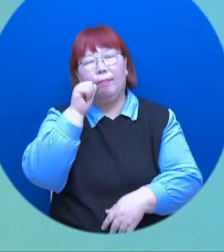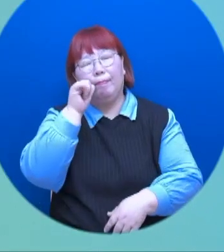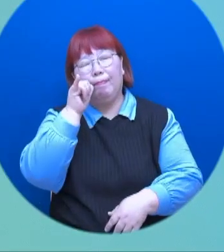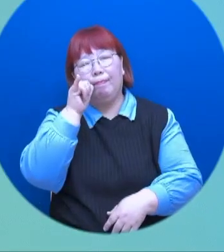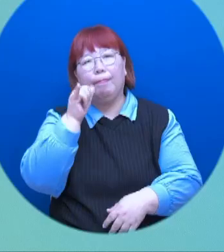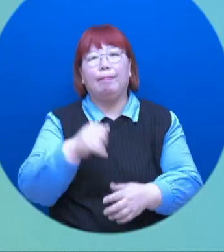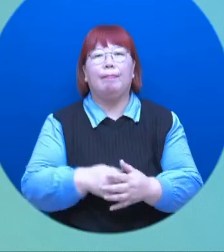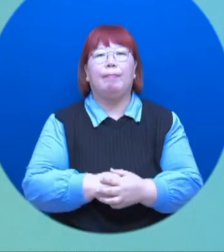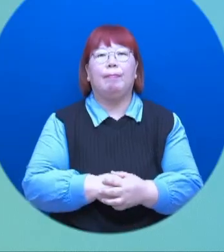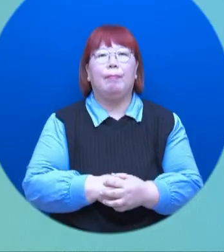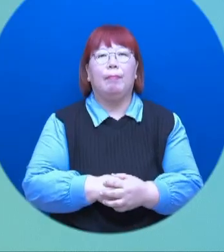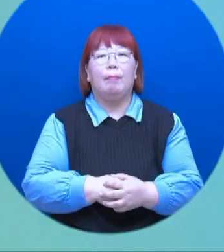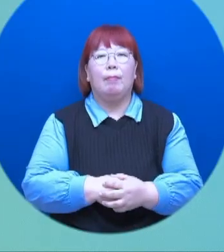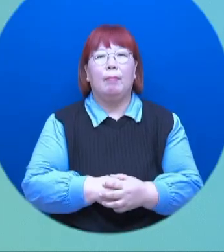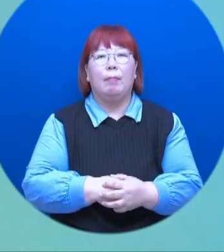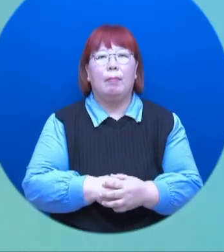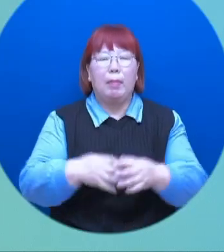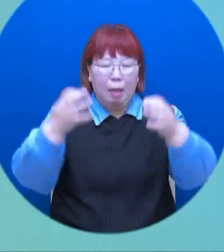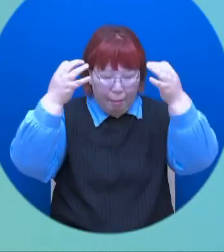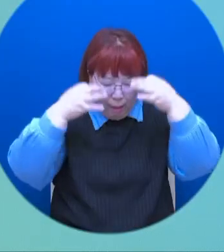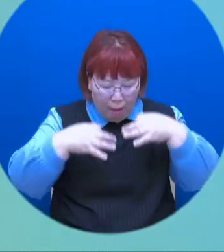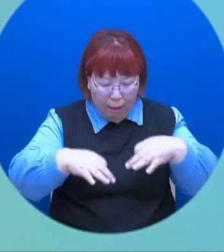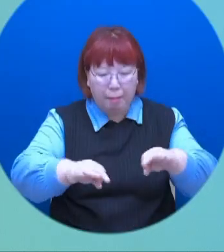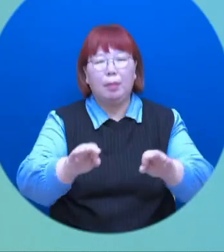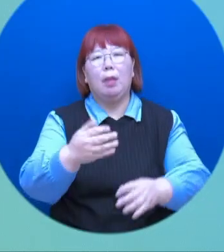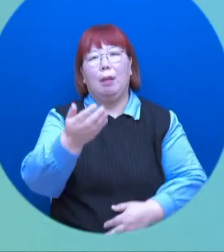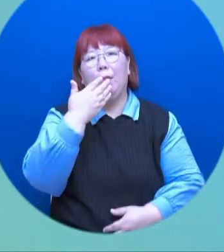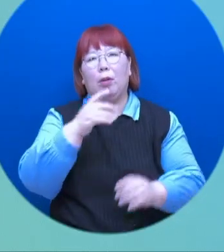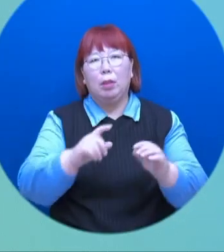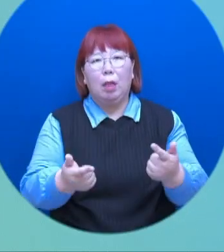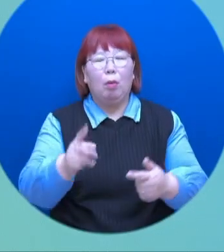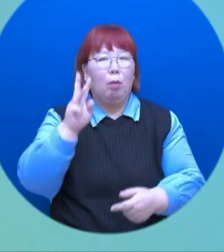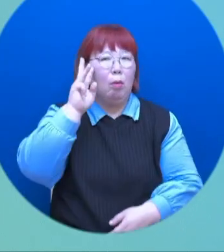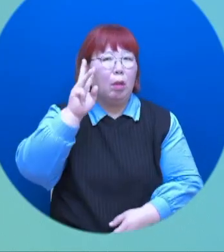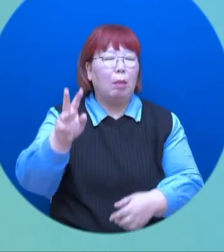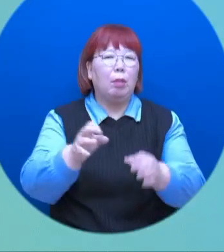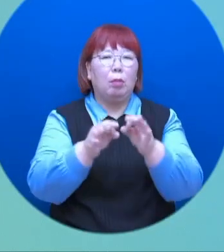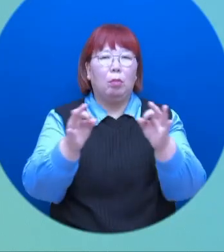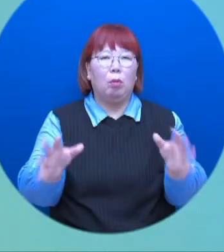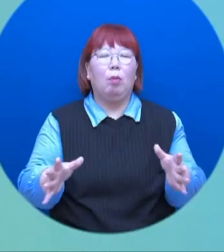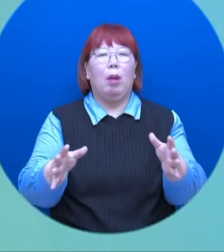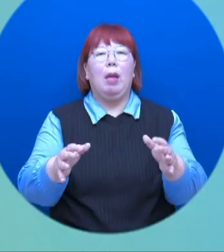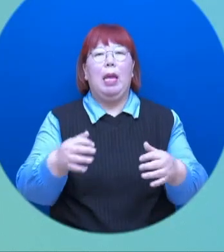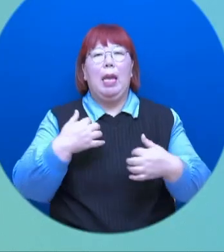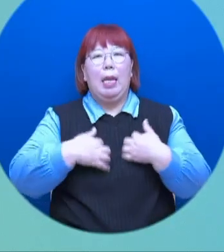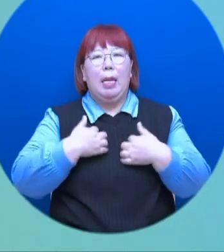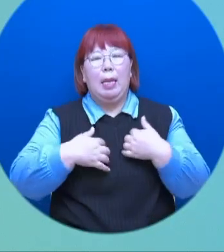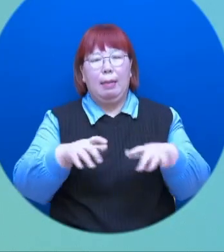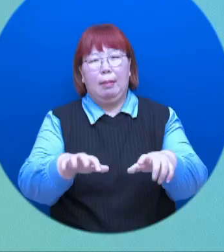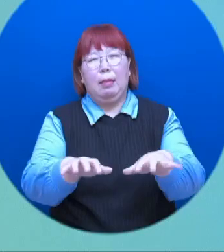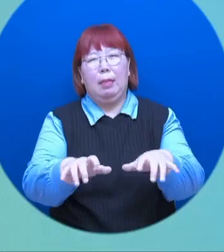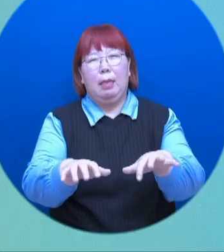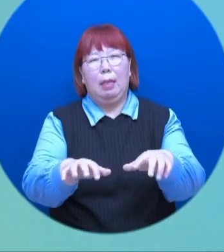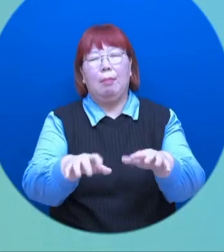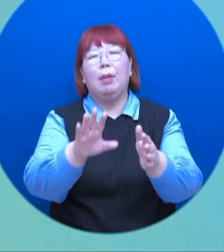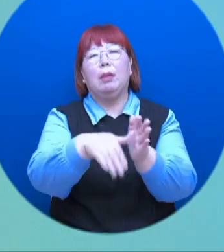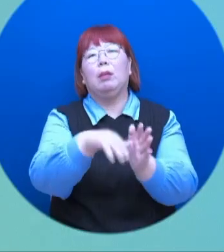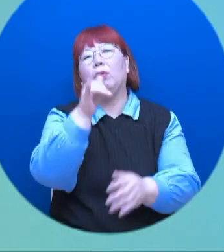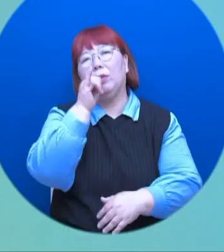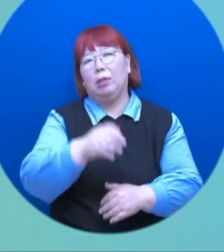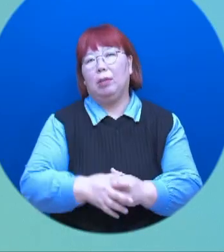그는 밤 한 잠 안 자고 먹지 않고 3일 동안 게임기에 앉아 있을 때도 있었다고 그래요.